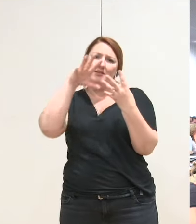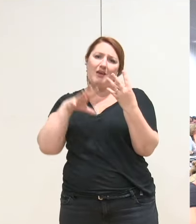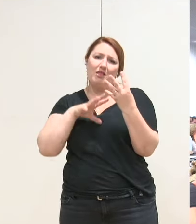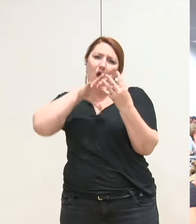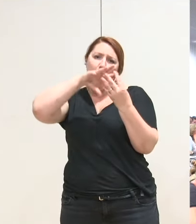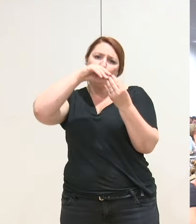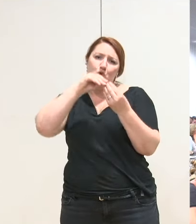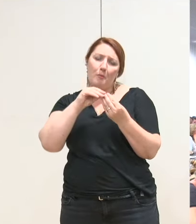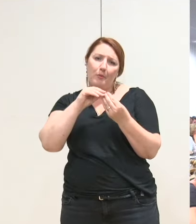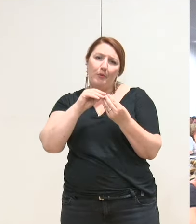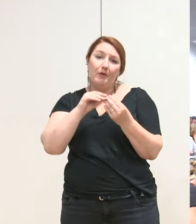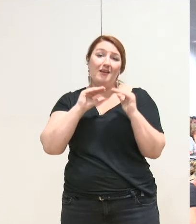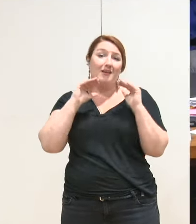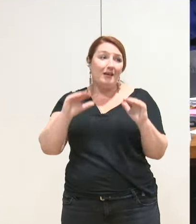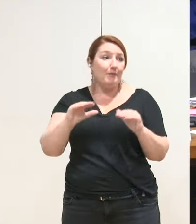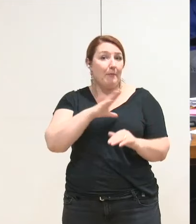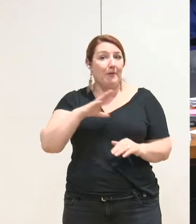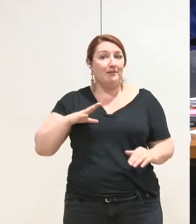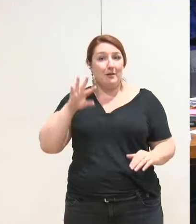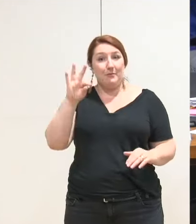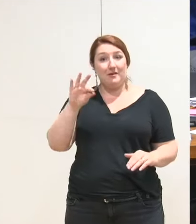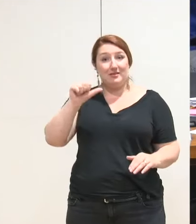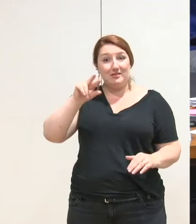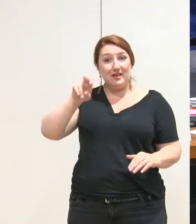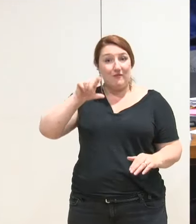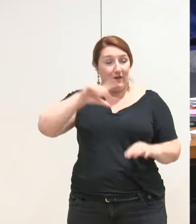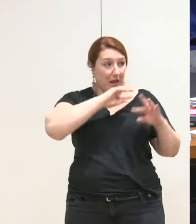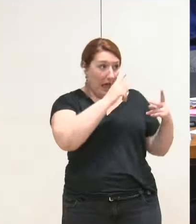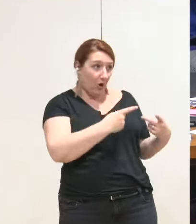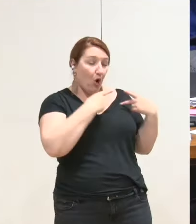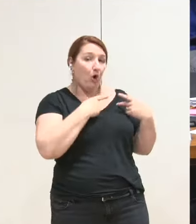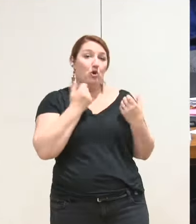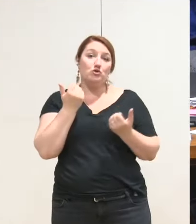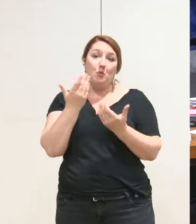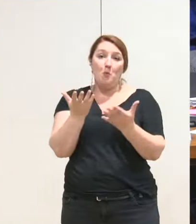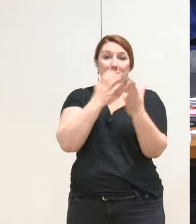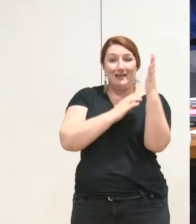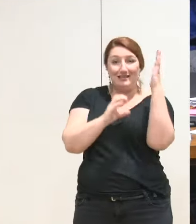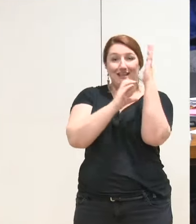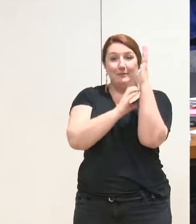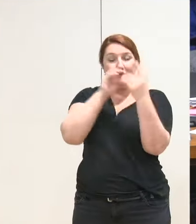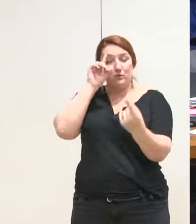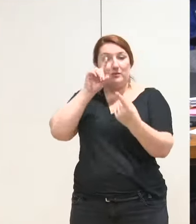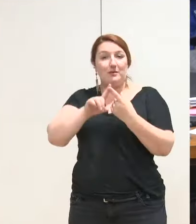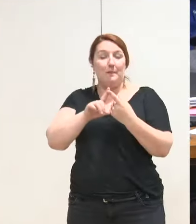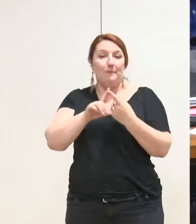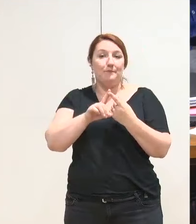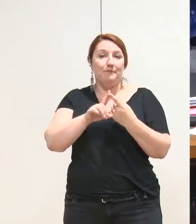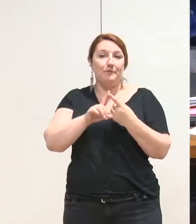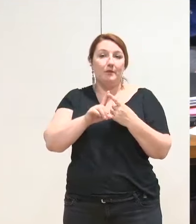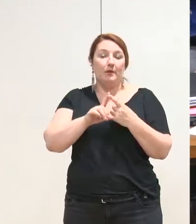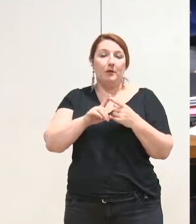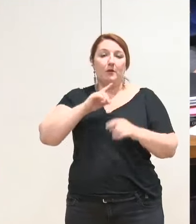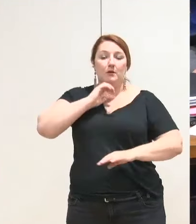présenter avec l'accord de ma Tavel la délibération relative à l'opération de maîtrise